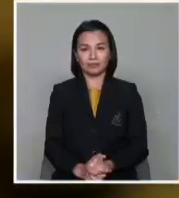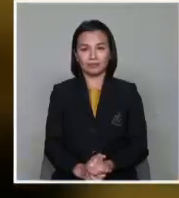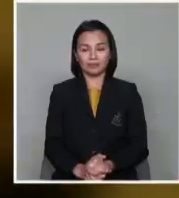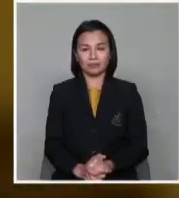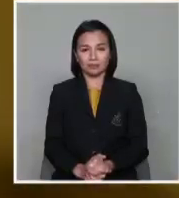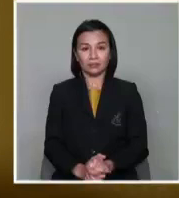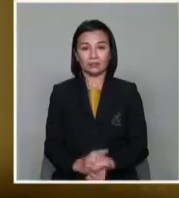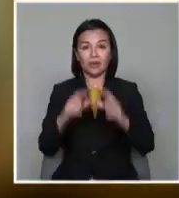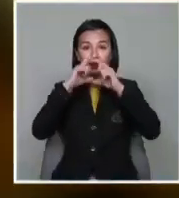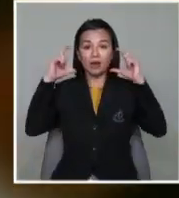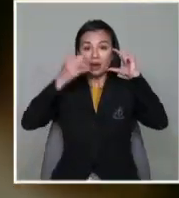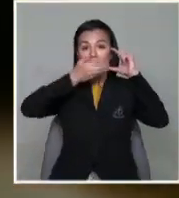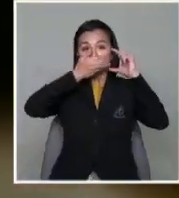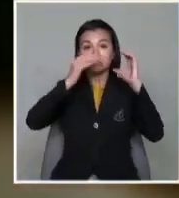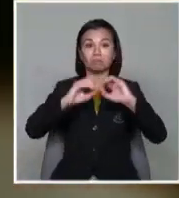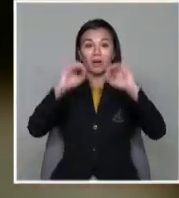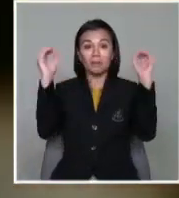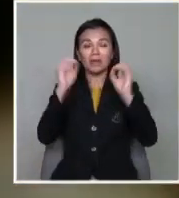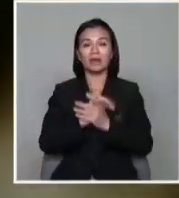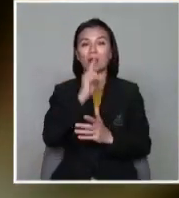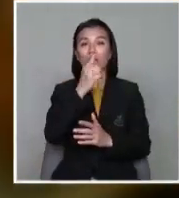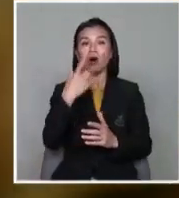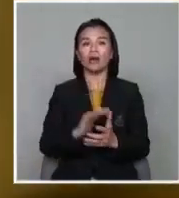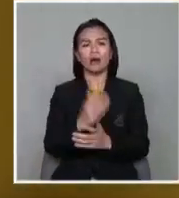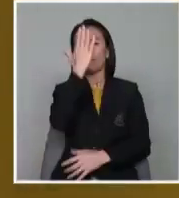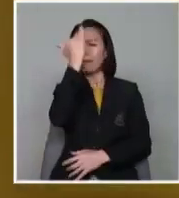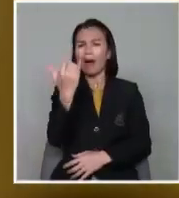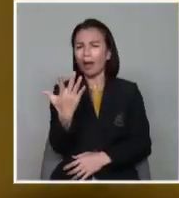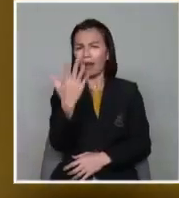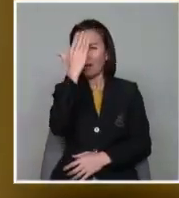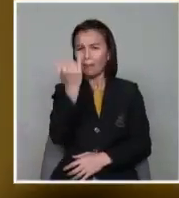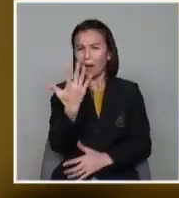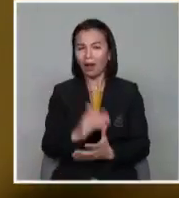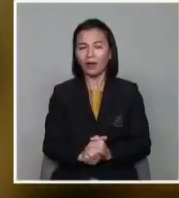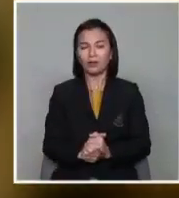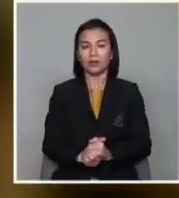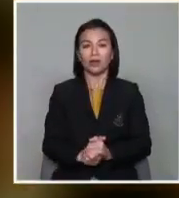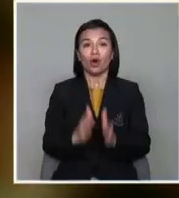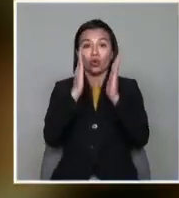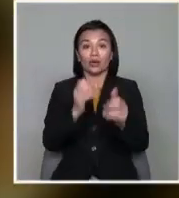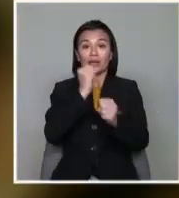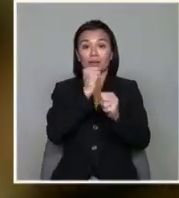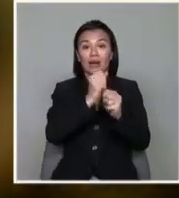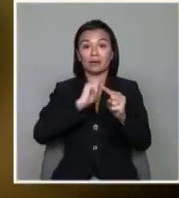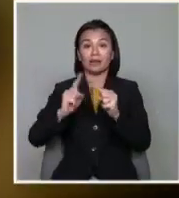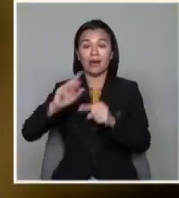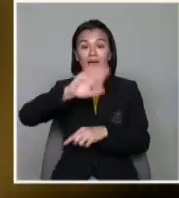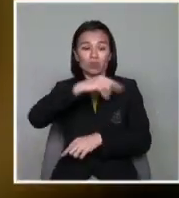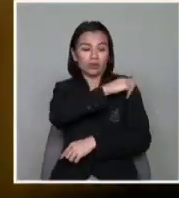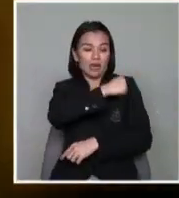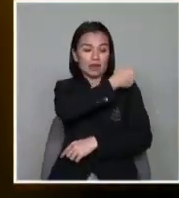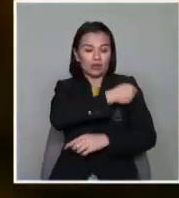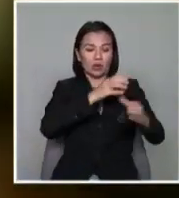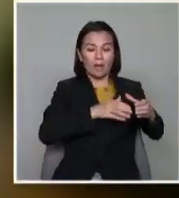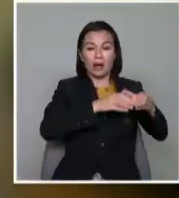เนี่ยหน้ากากก็ไม่ใส่แล้วเมื่อกี้ได้ยินเลยว่ายทำไมอ่ะนะครับเจ้าหน้าที่สาธารณสุขและหน่วยงานที่เกี่ยวข้องเดินทางไปที่ห้องพัก